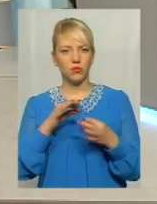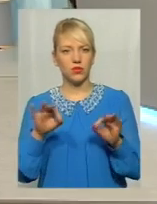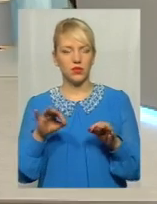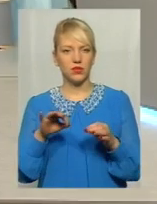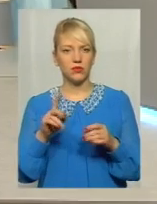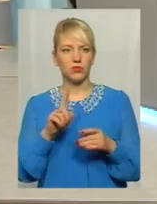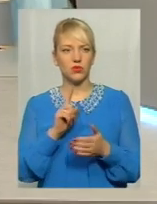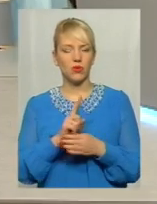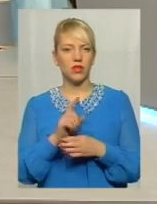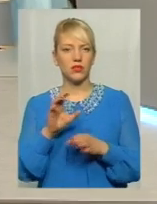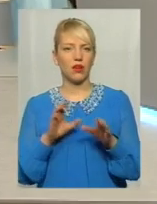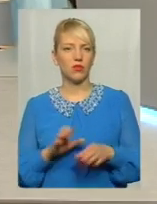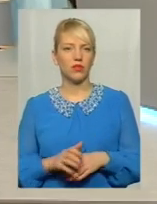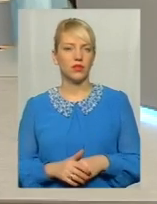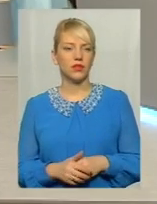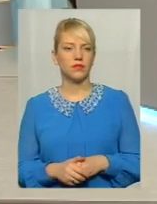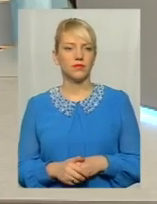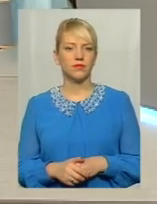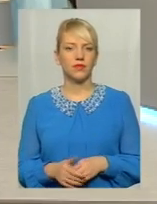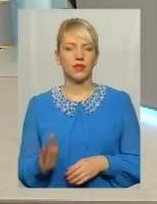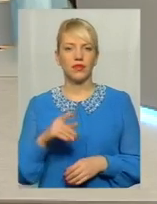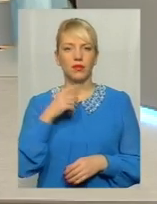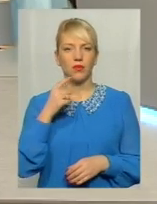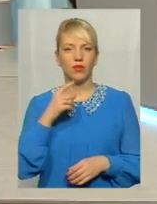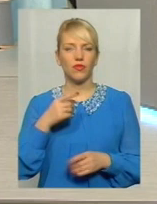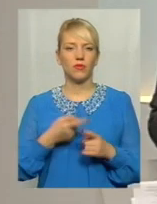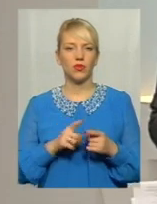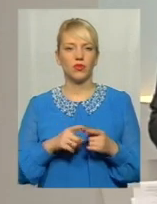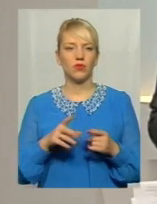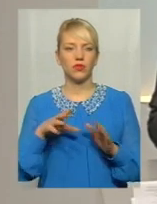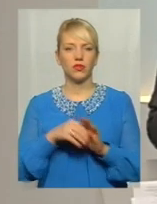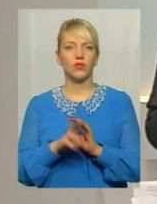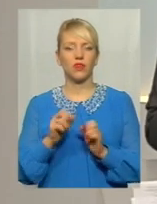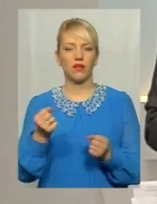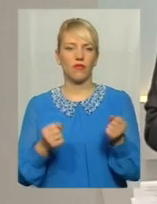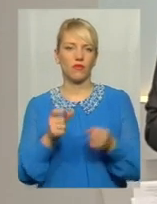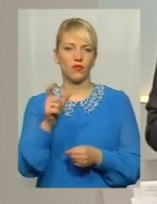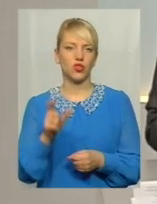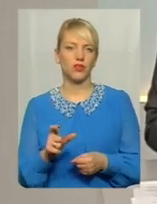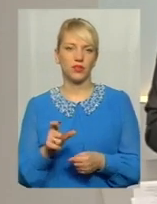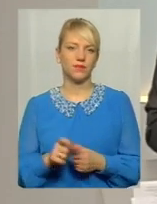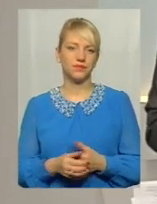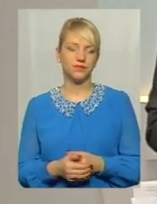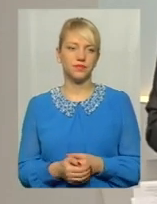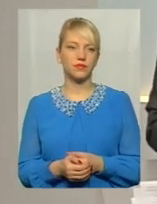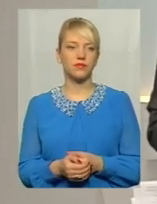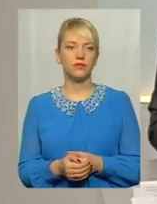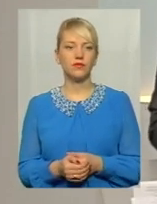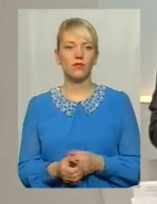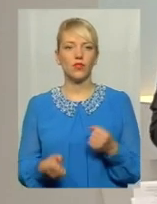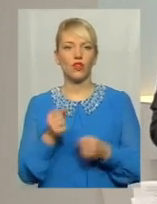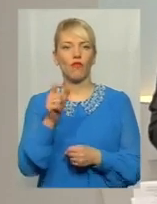Добре, давайте ще поговоримо про таку складову, як все ж таки водій. оскільки